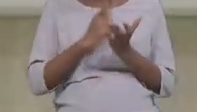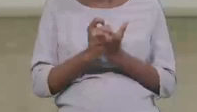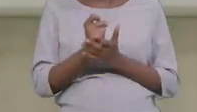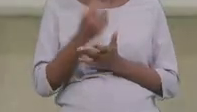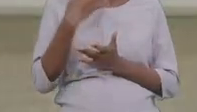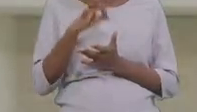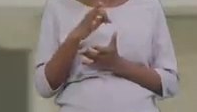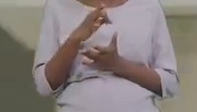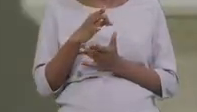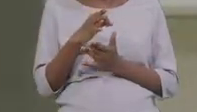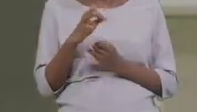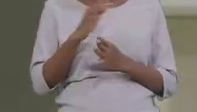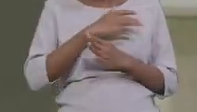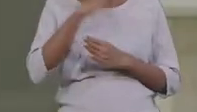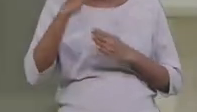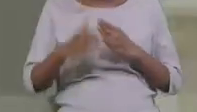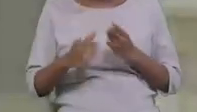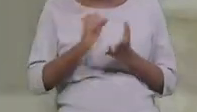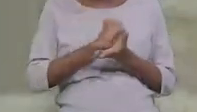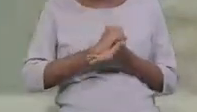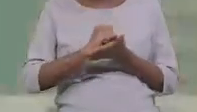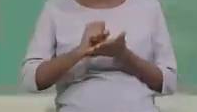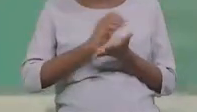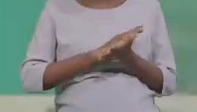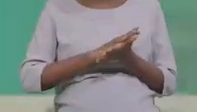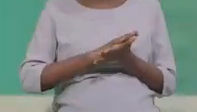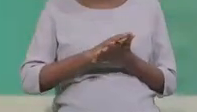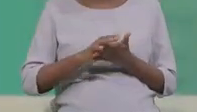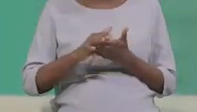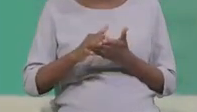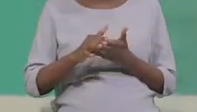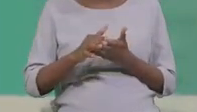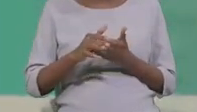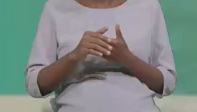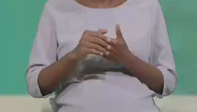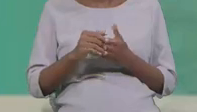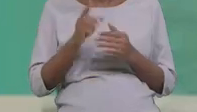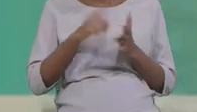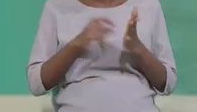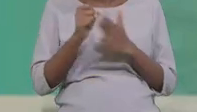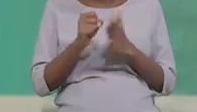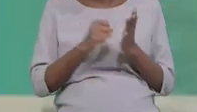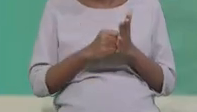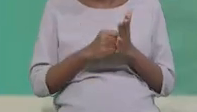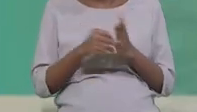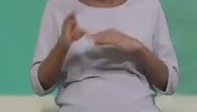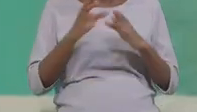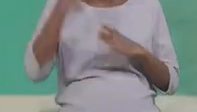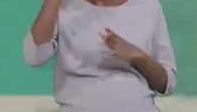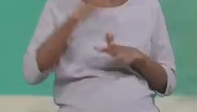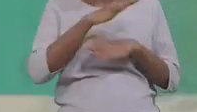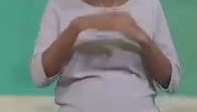la vérité de l'entière sanctification. Quel état